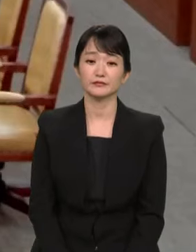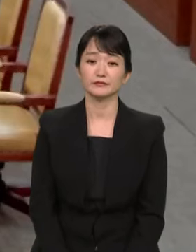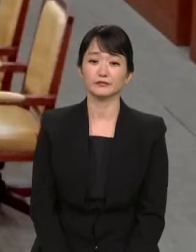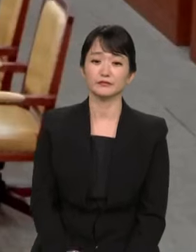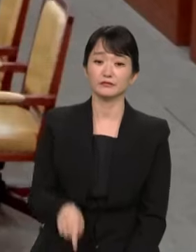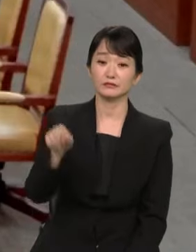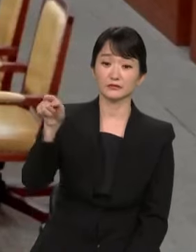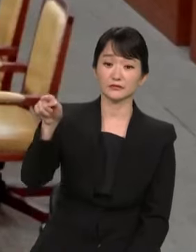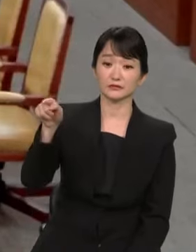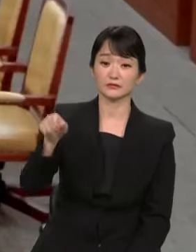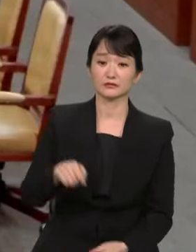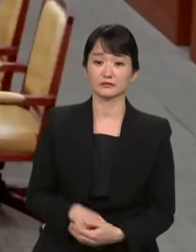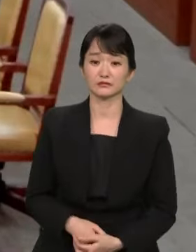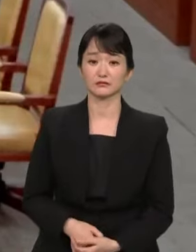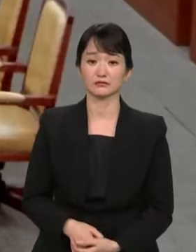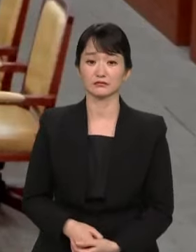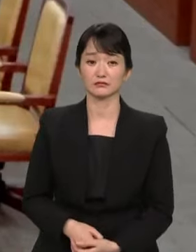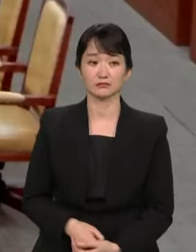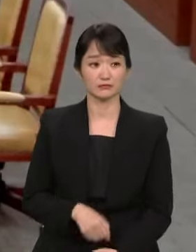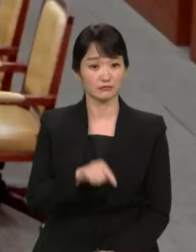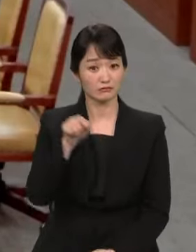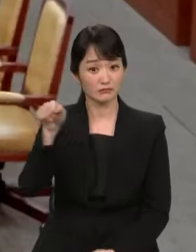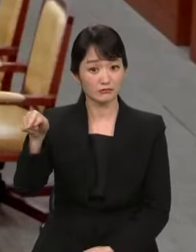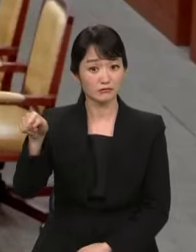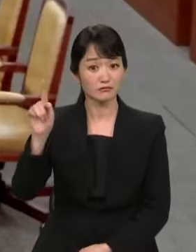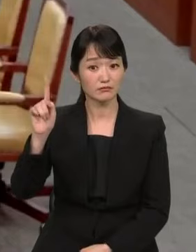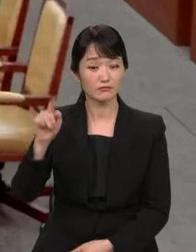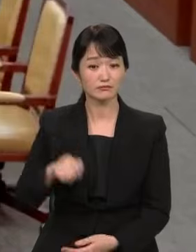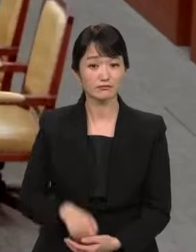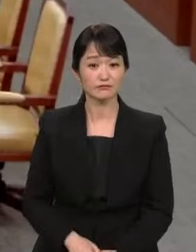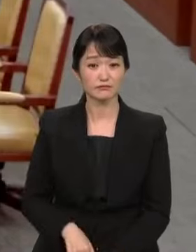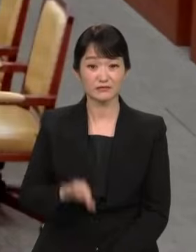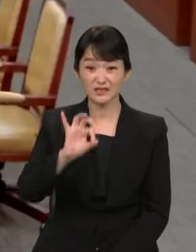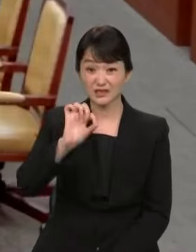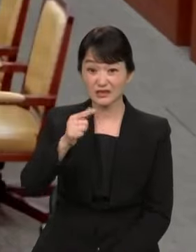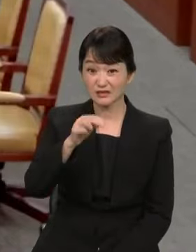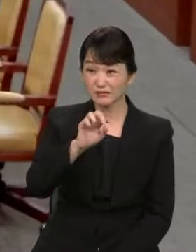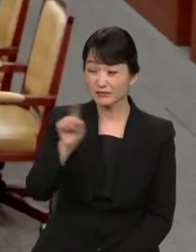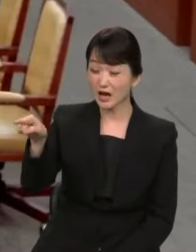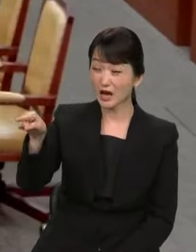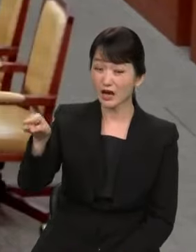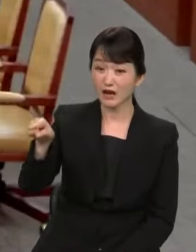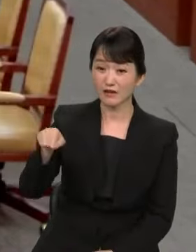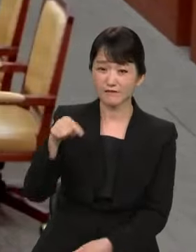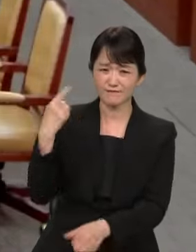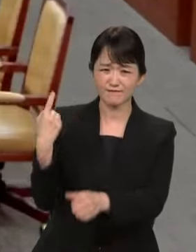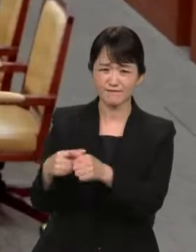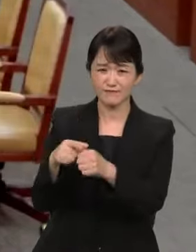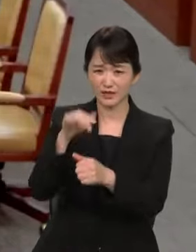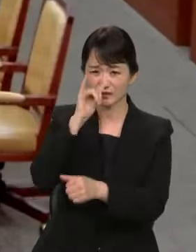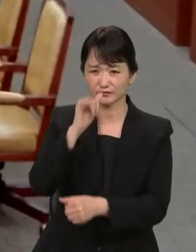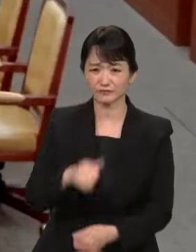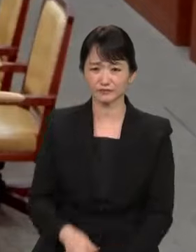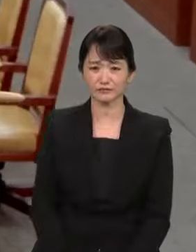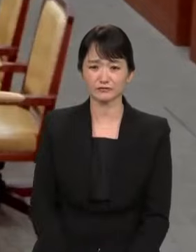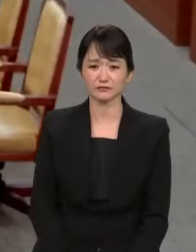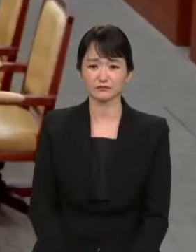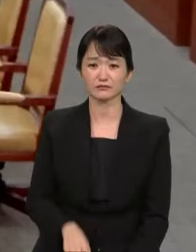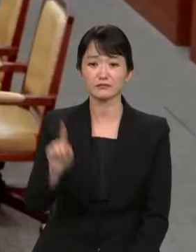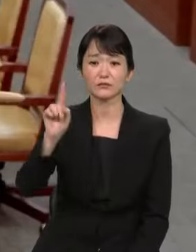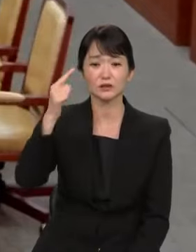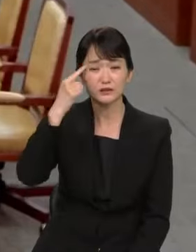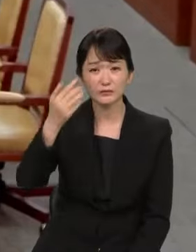부장님, 잠깐만. 저 자라뇨! 저 자라! 임마! 이 자식! 이건 뭐 하자는